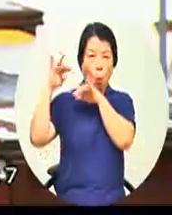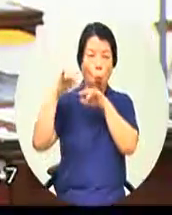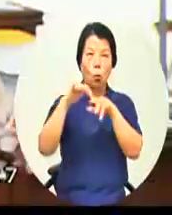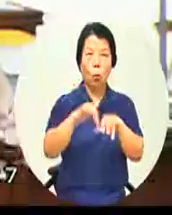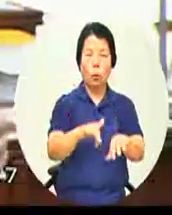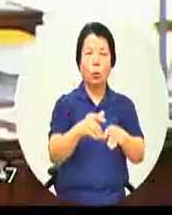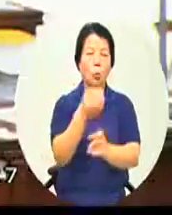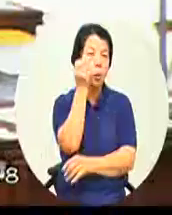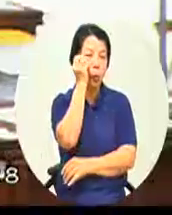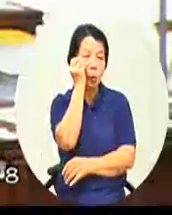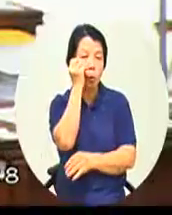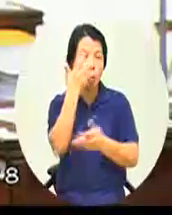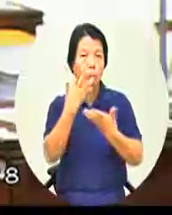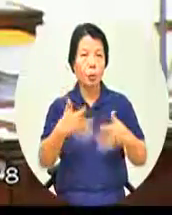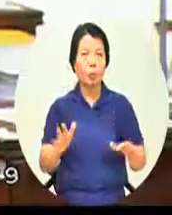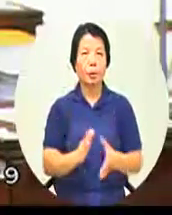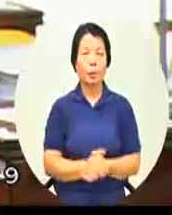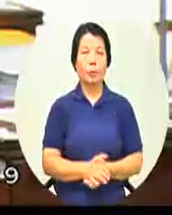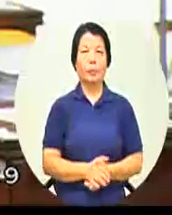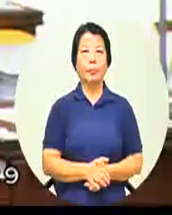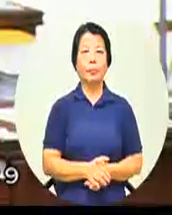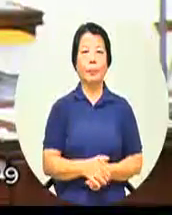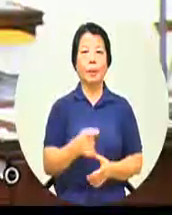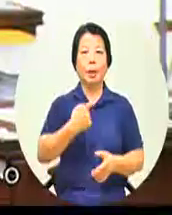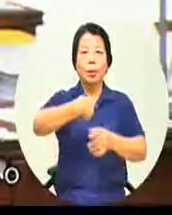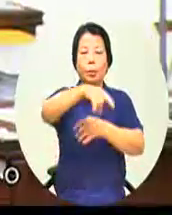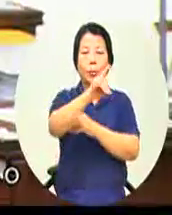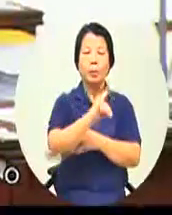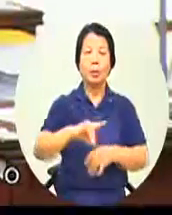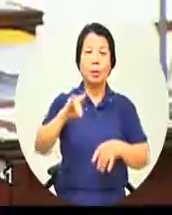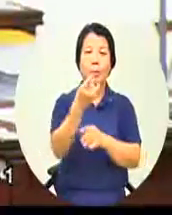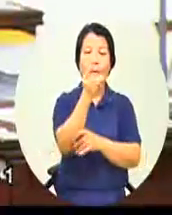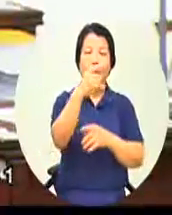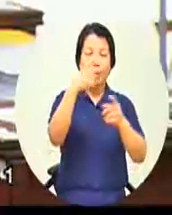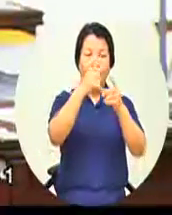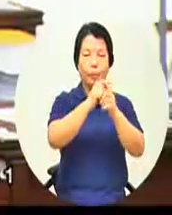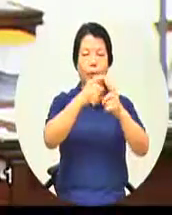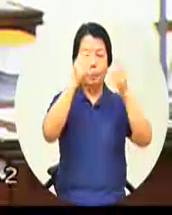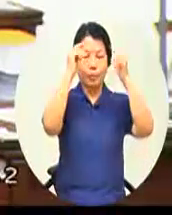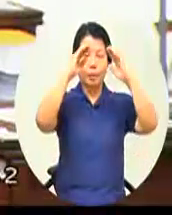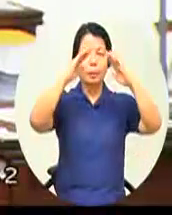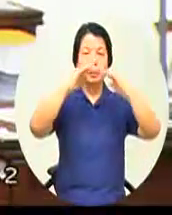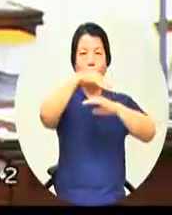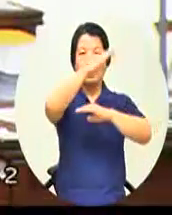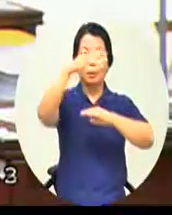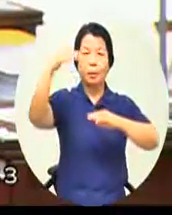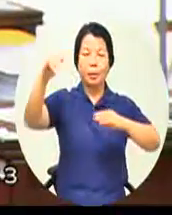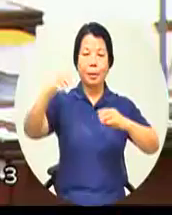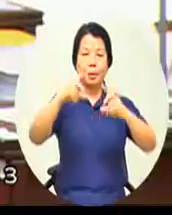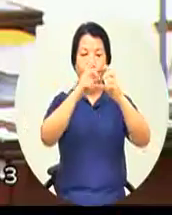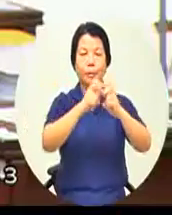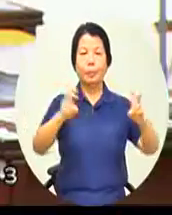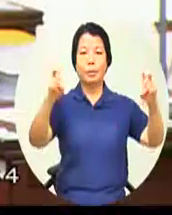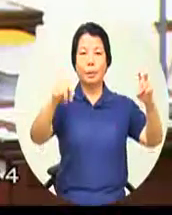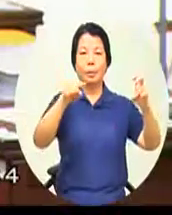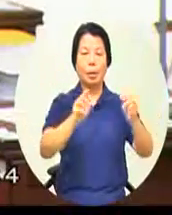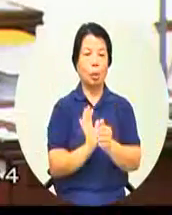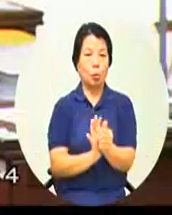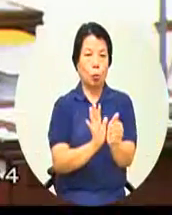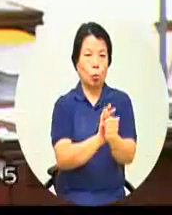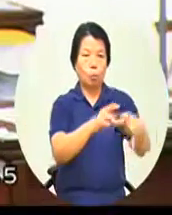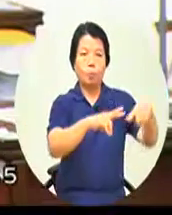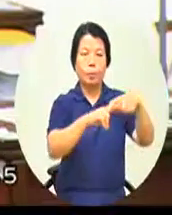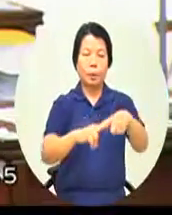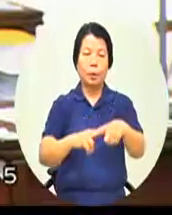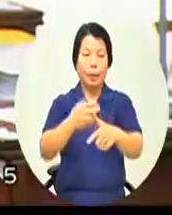参观，也得一条路线啊，到帕里街啊，伊来到龙山寺啦，有整条的路线在走啦。我感觉那是袂歹，即个推广就讲咱以前的点滴，咱